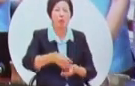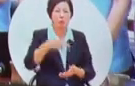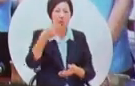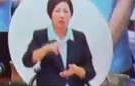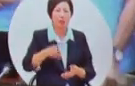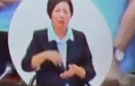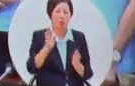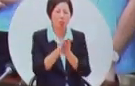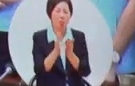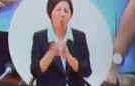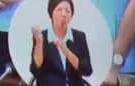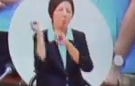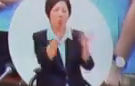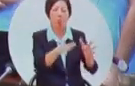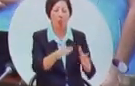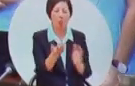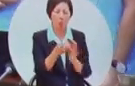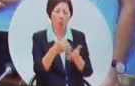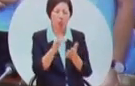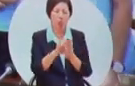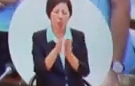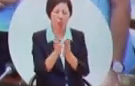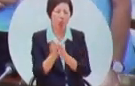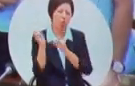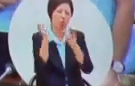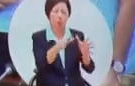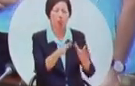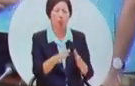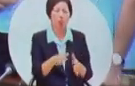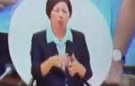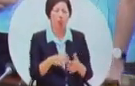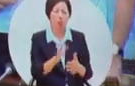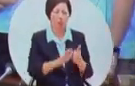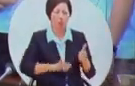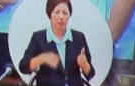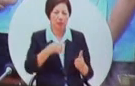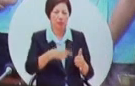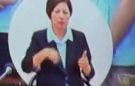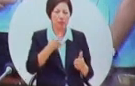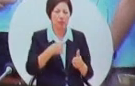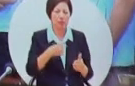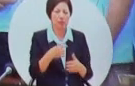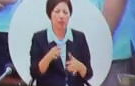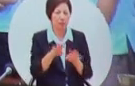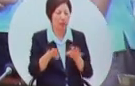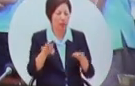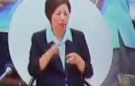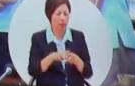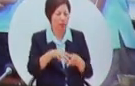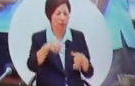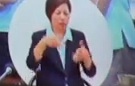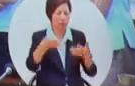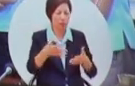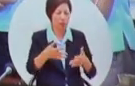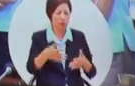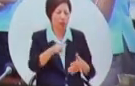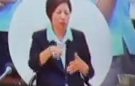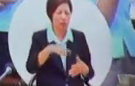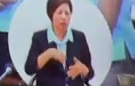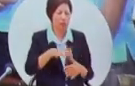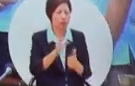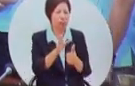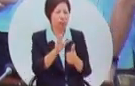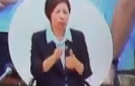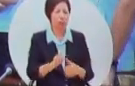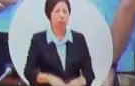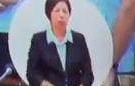书、丢预算书，造成人身的安全的问题哦。我们在这边严厉的谴责。我也希望